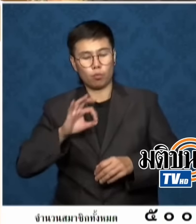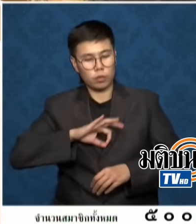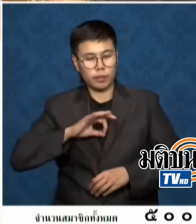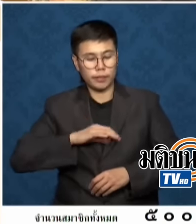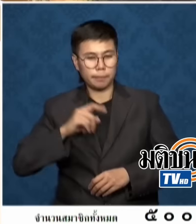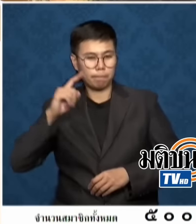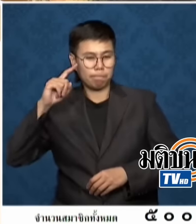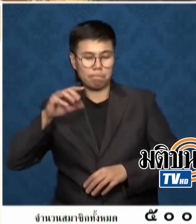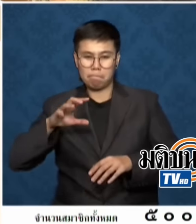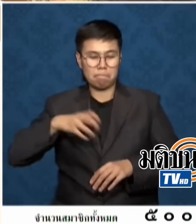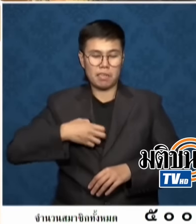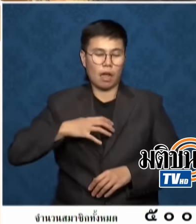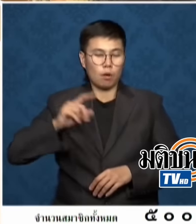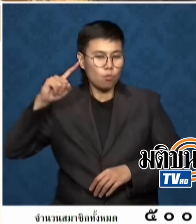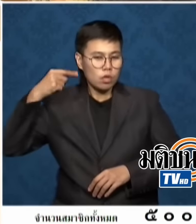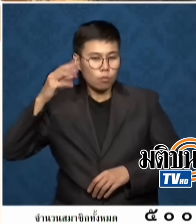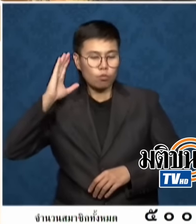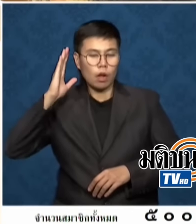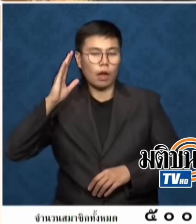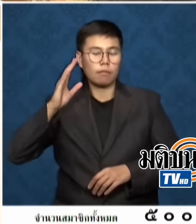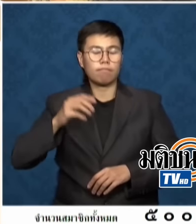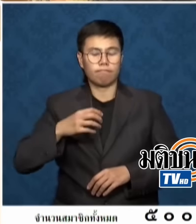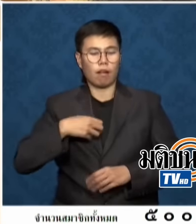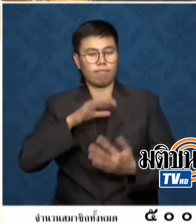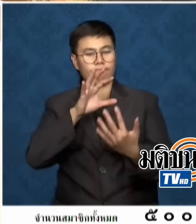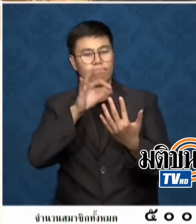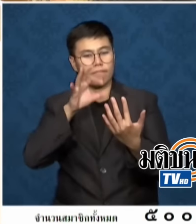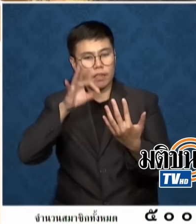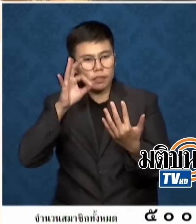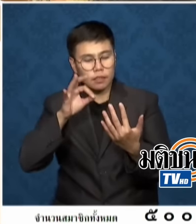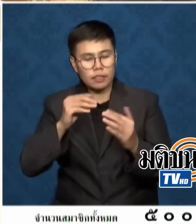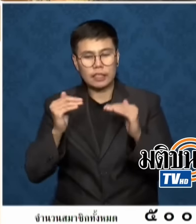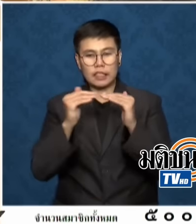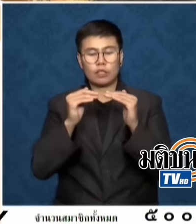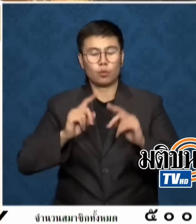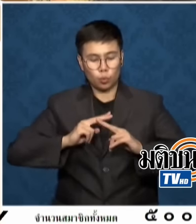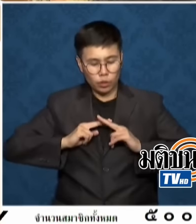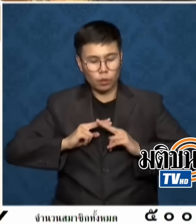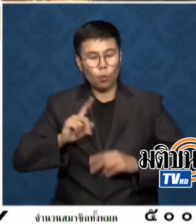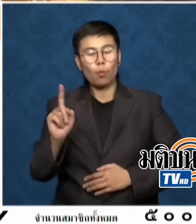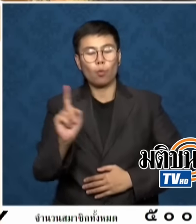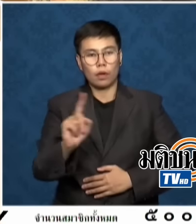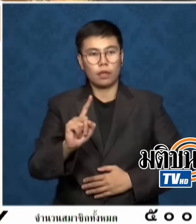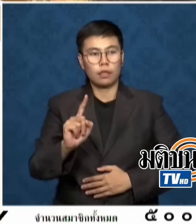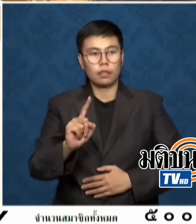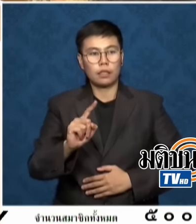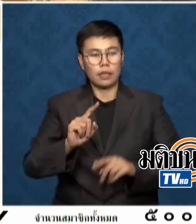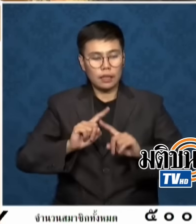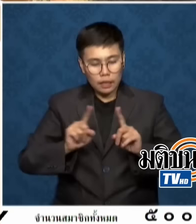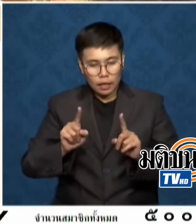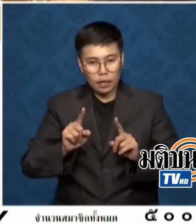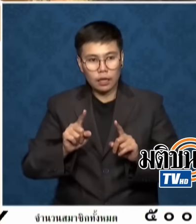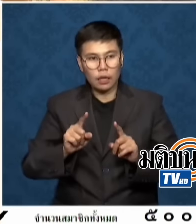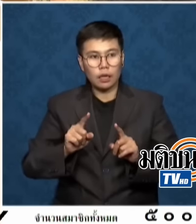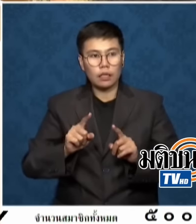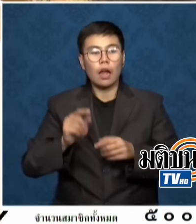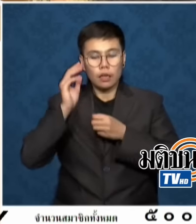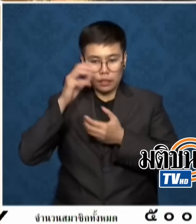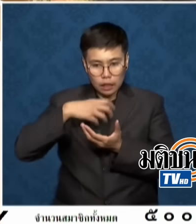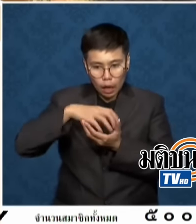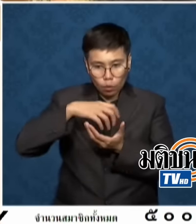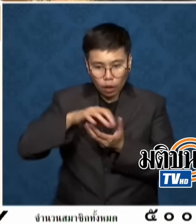าจะได้เลือกใช้สิ่งเหล่านี้เมื่อไหร่นะคะแต่เราจะพูดถึงในตัวของมาตรานี้ก่อนนะ